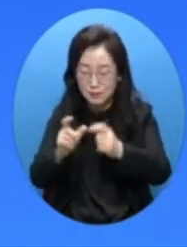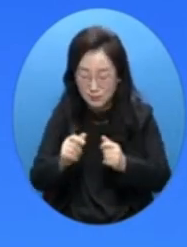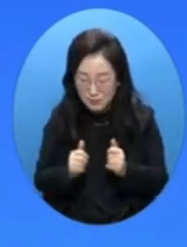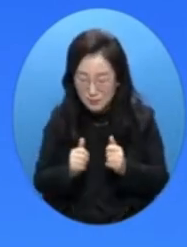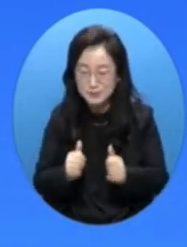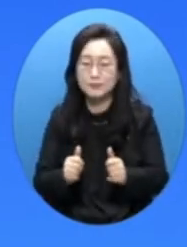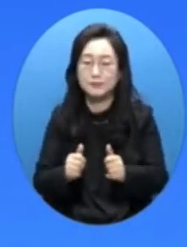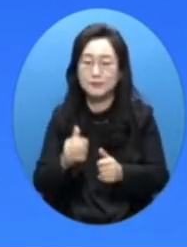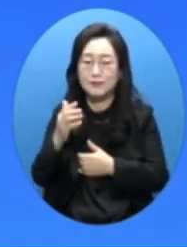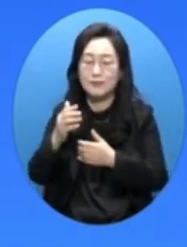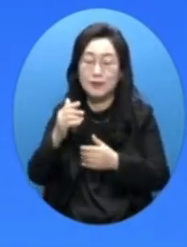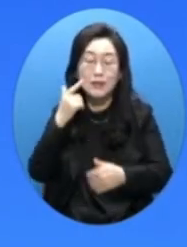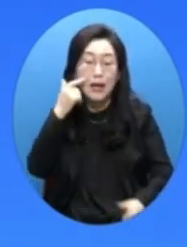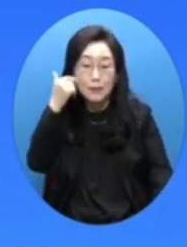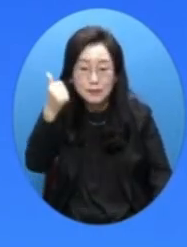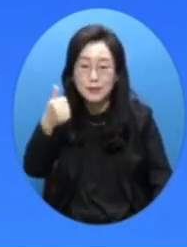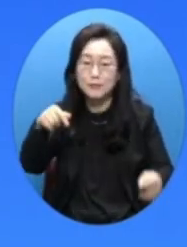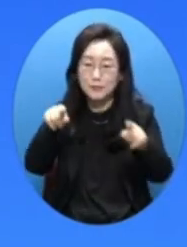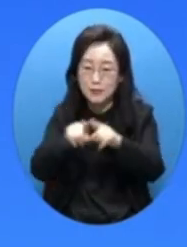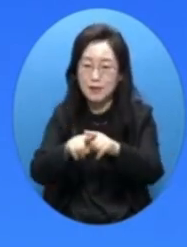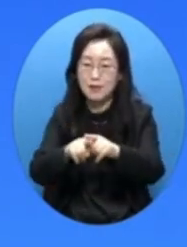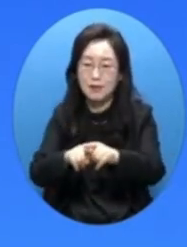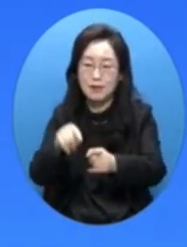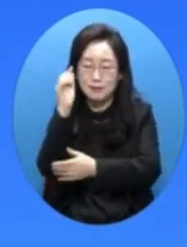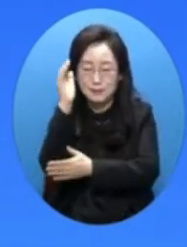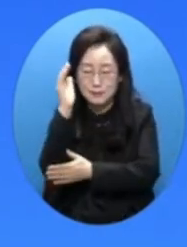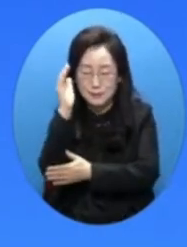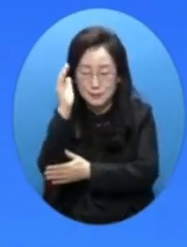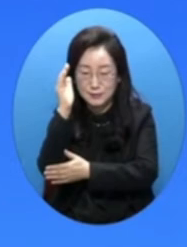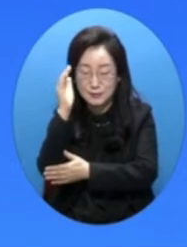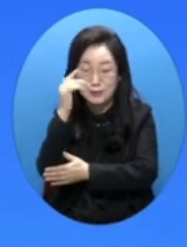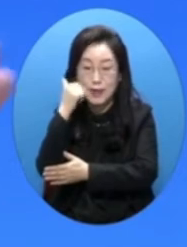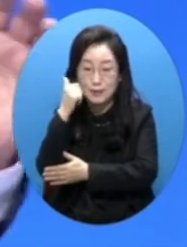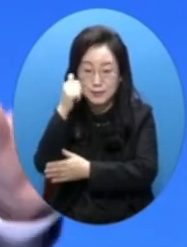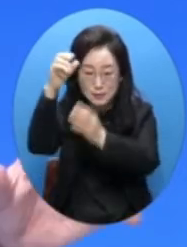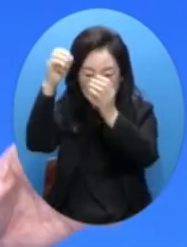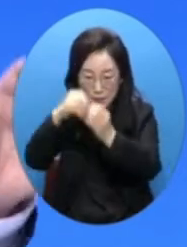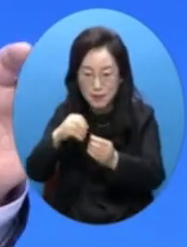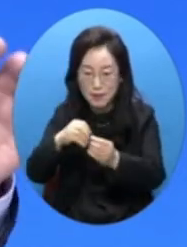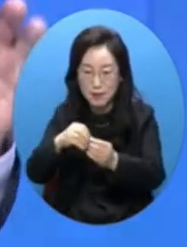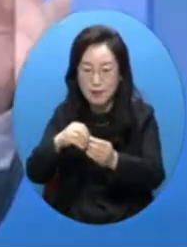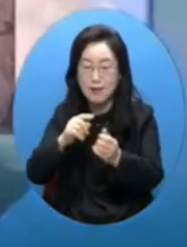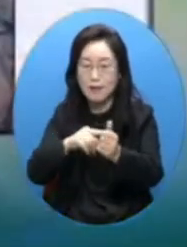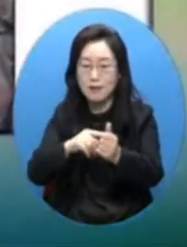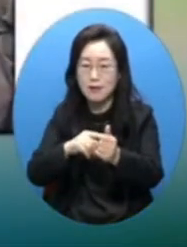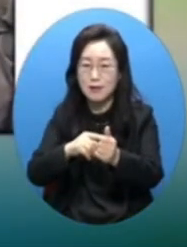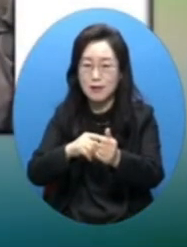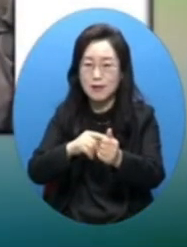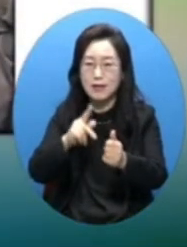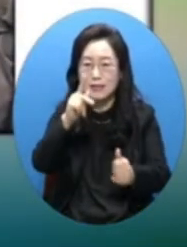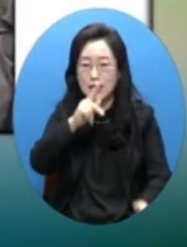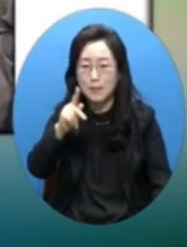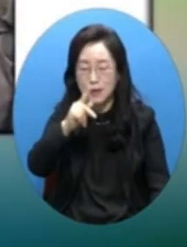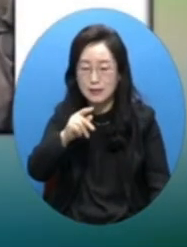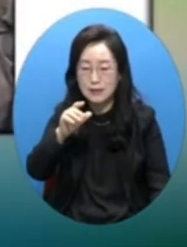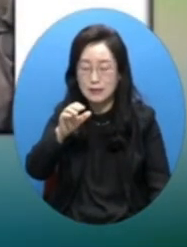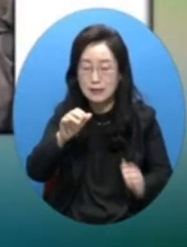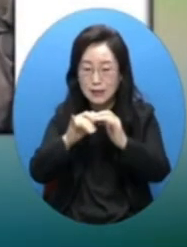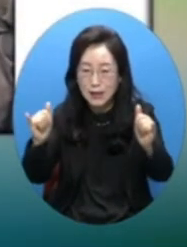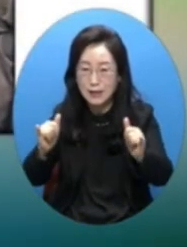아버님과 같이 그 생각을 생각하면서 사마리탄 버스라고 하는 전 세계